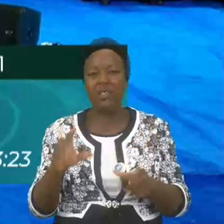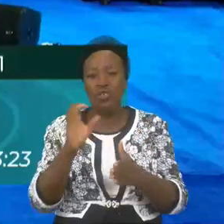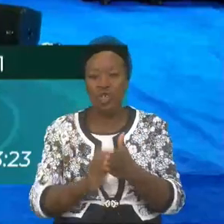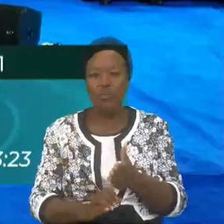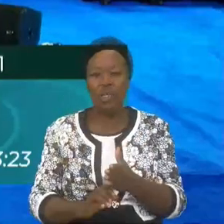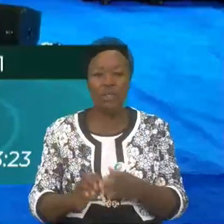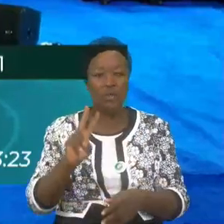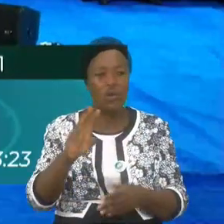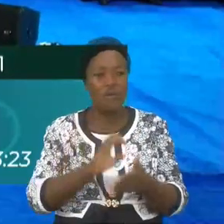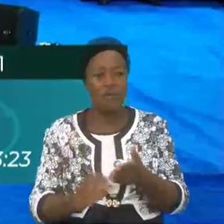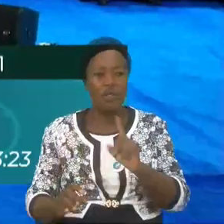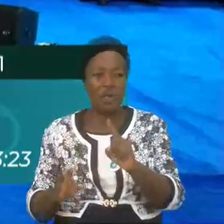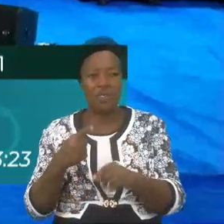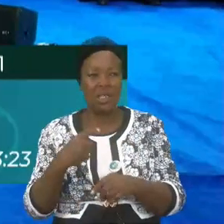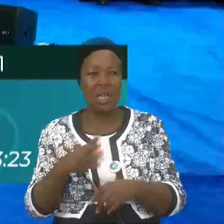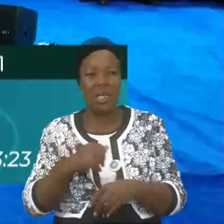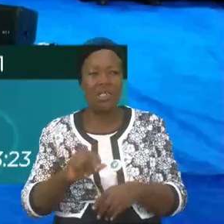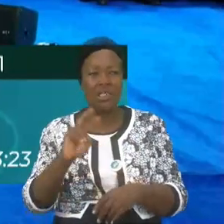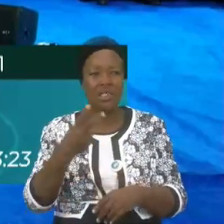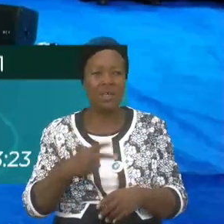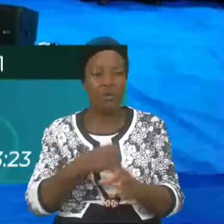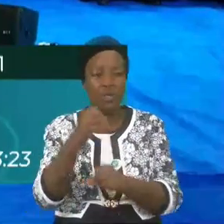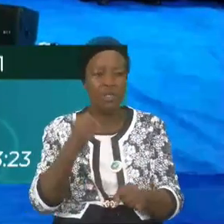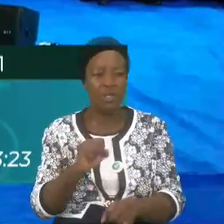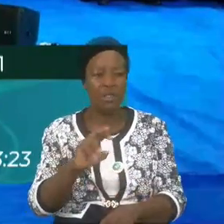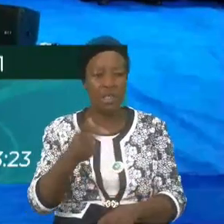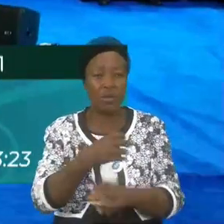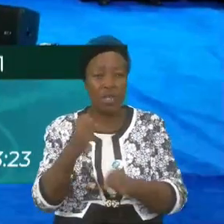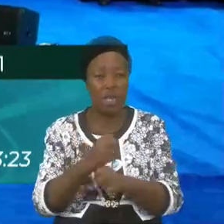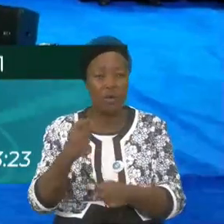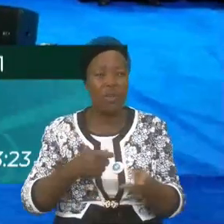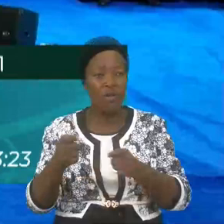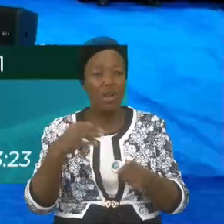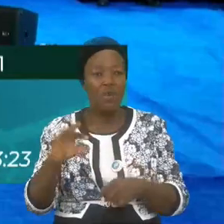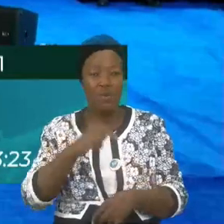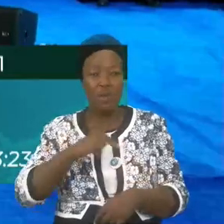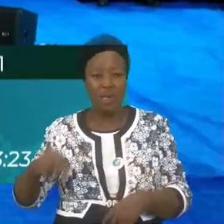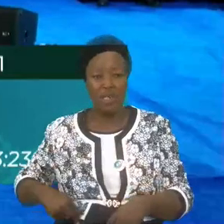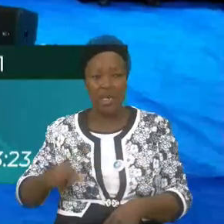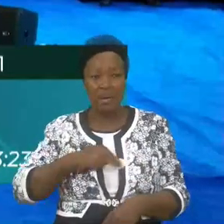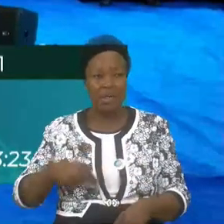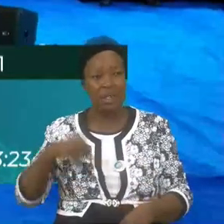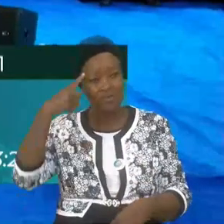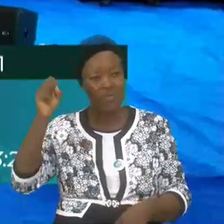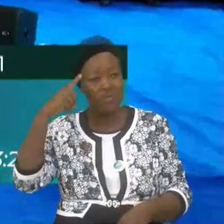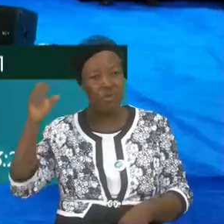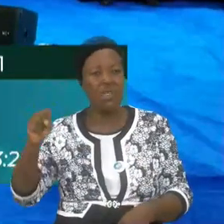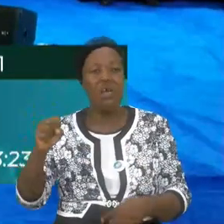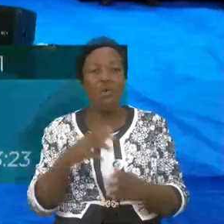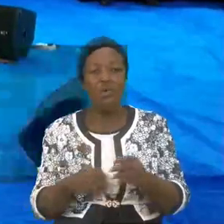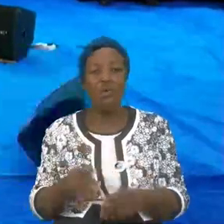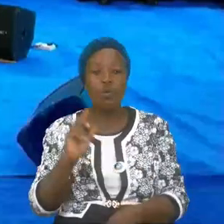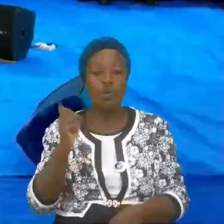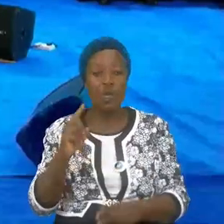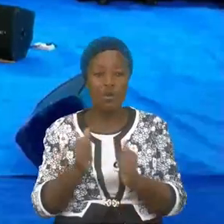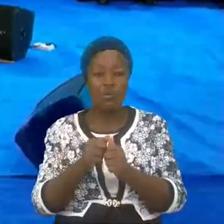Daniel chapitre 1. Daniel 2, 1. La seconde année du règne de Nebuchadnezzar. Nebuchadnezzar eut des songes. Il avait l'esprit